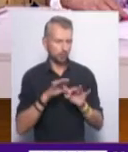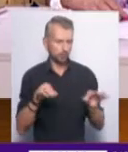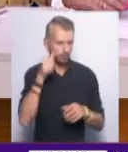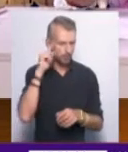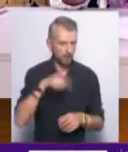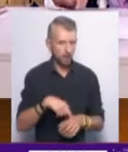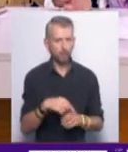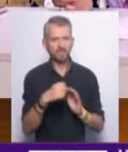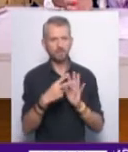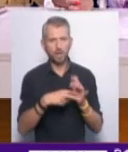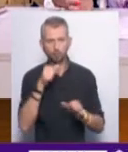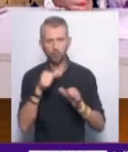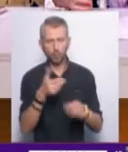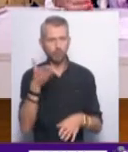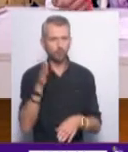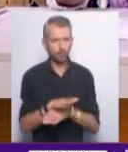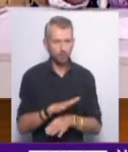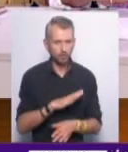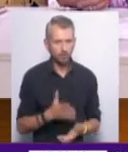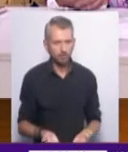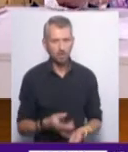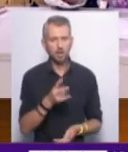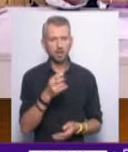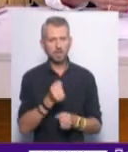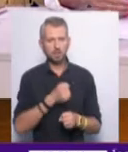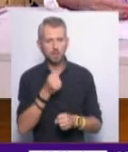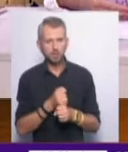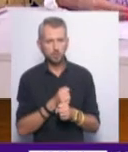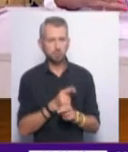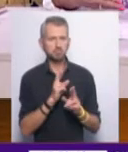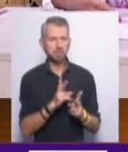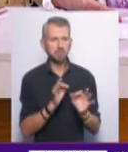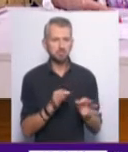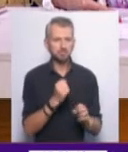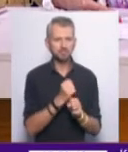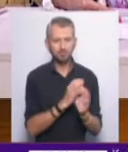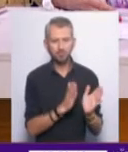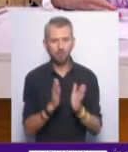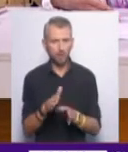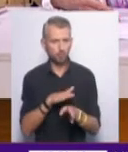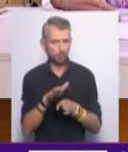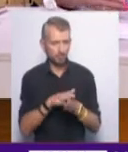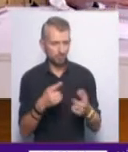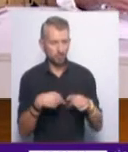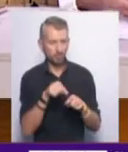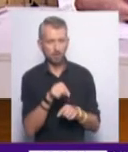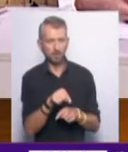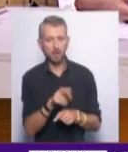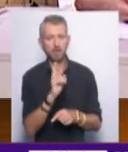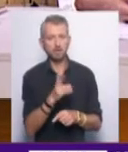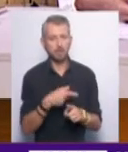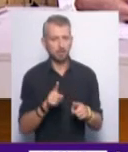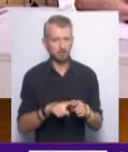17-му році розпорядження видали, напрацьовують механізм виконавчий орган КМДА. Як же ж